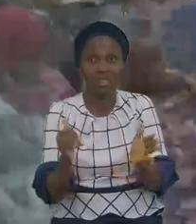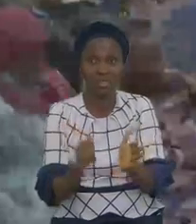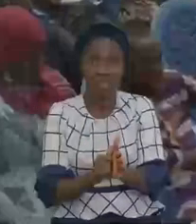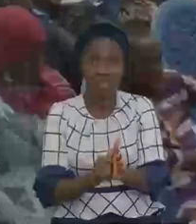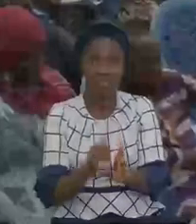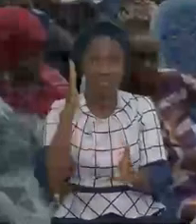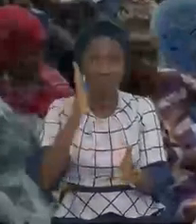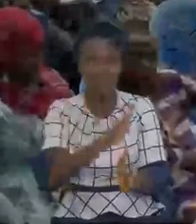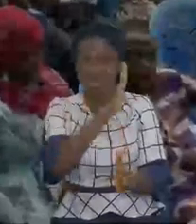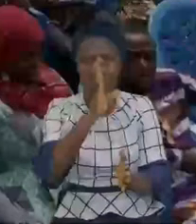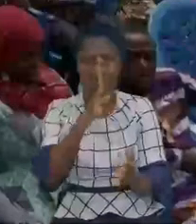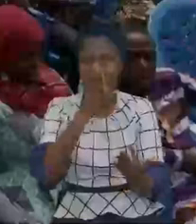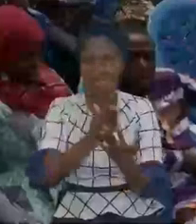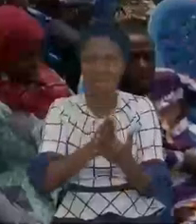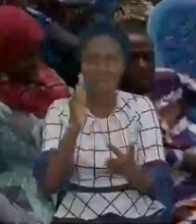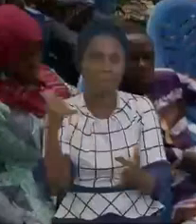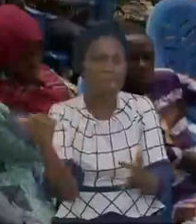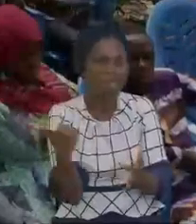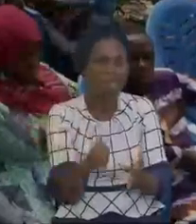la terre.